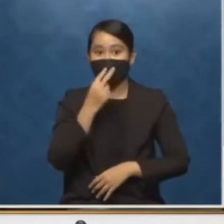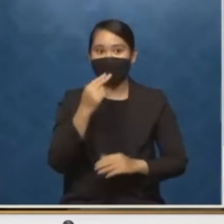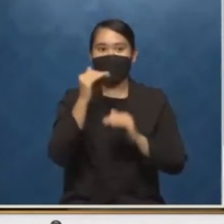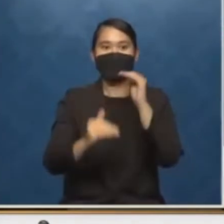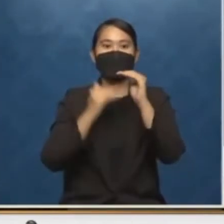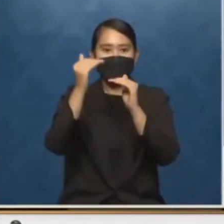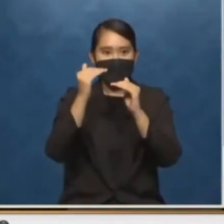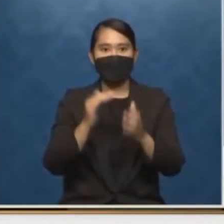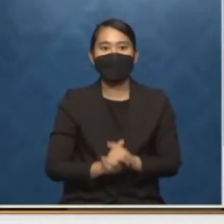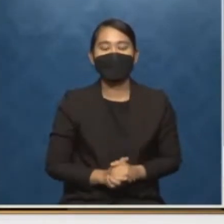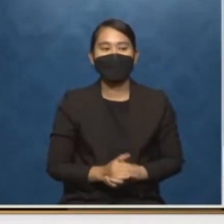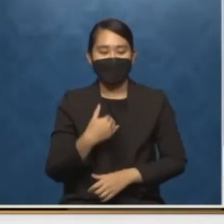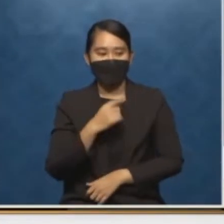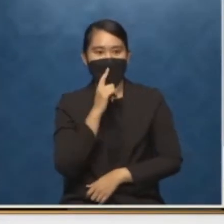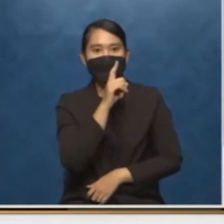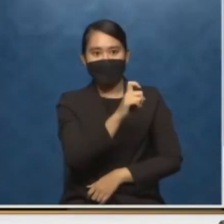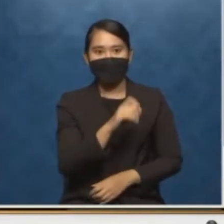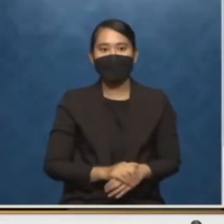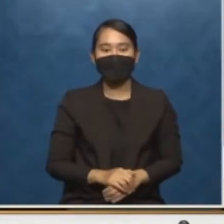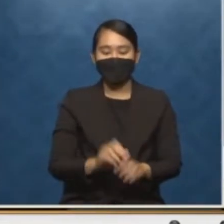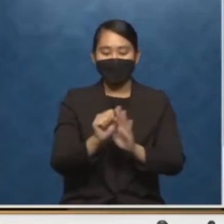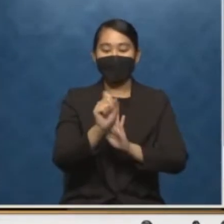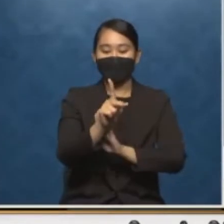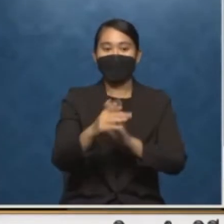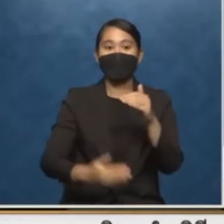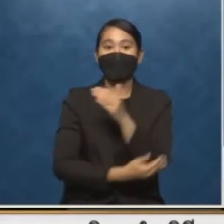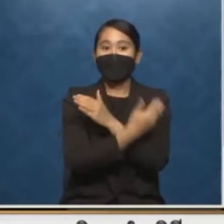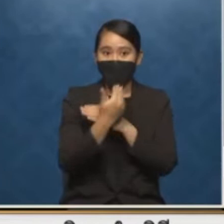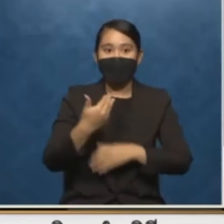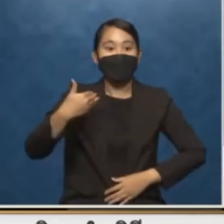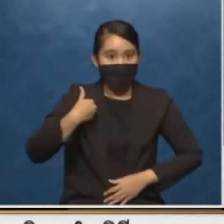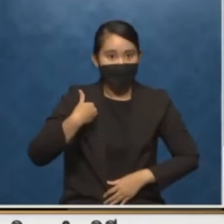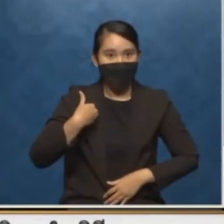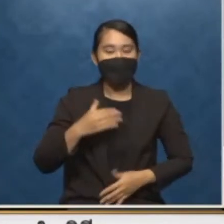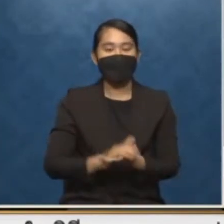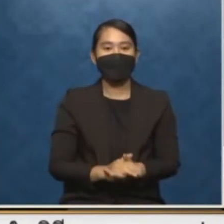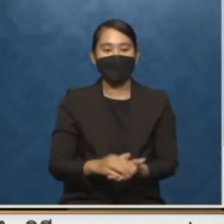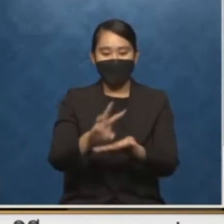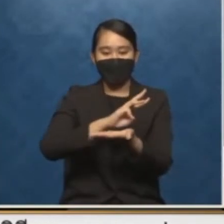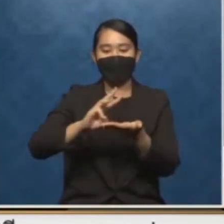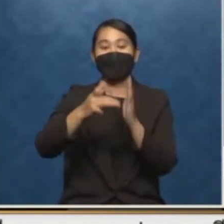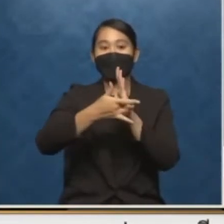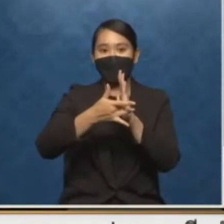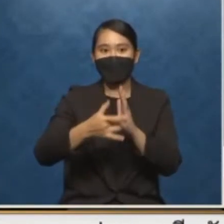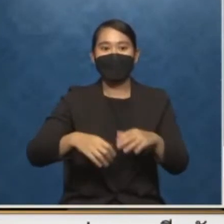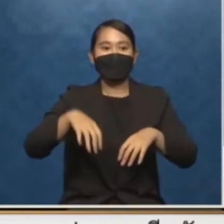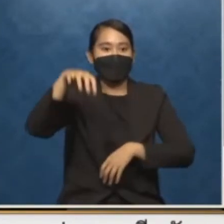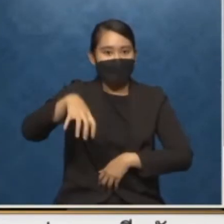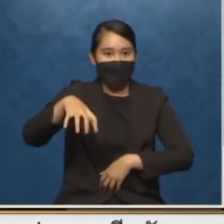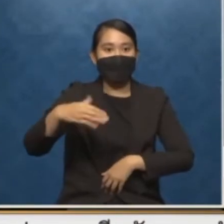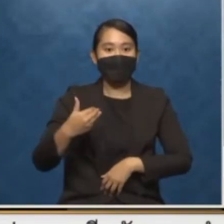บุคคลนั้นผมจึงถามว่าในสกลนครนี่ยังมีโอกาสไหมที่จะมาตั้งไว้เลยที่นี่เป็นคำถามที่หนึ่งว่าอ